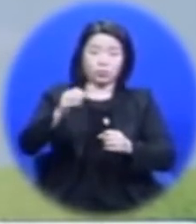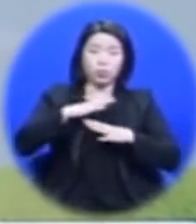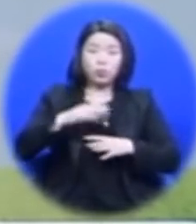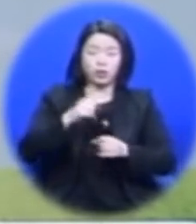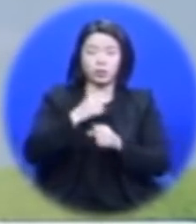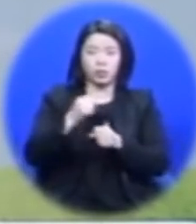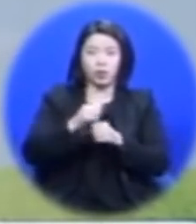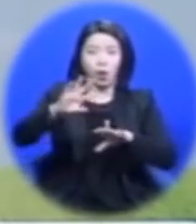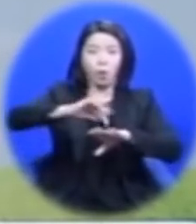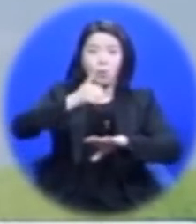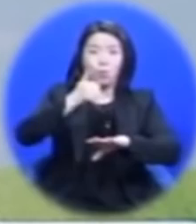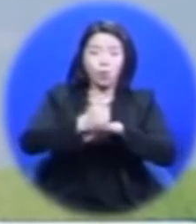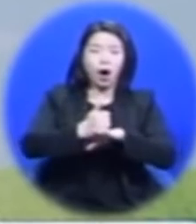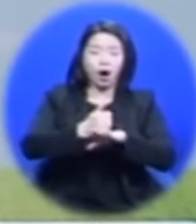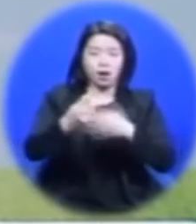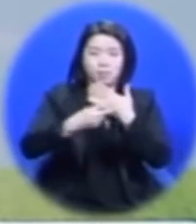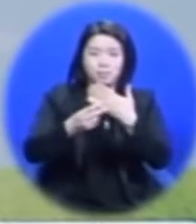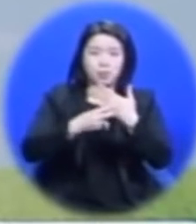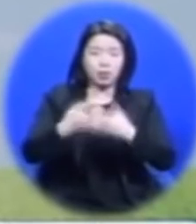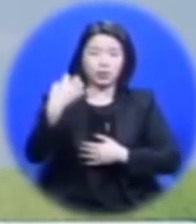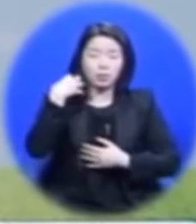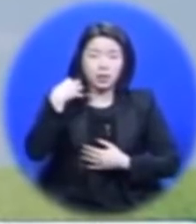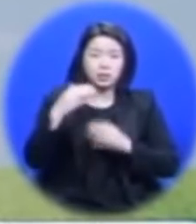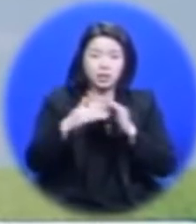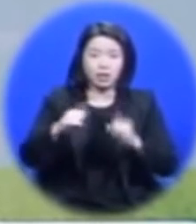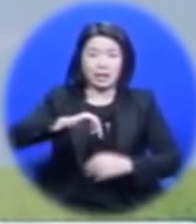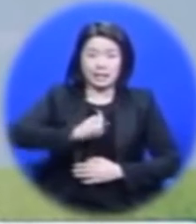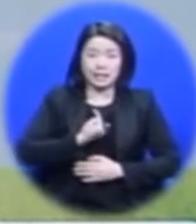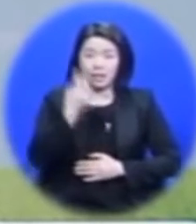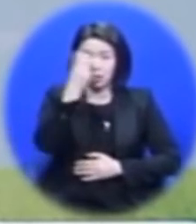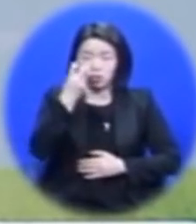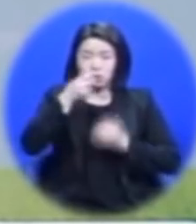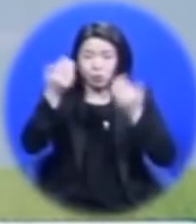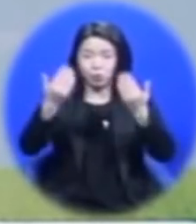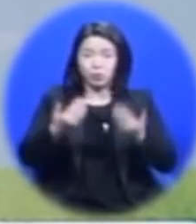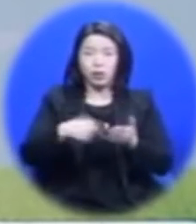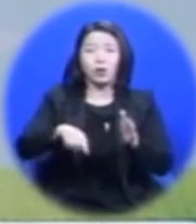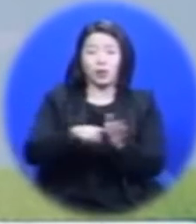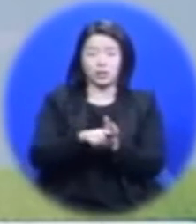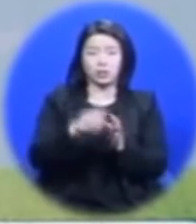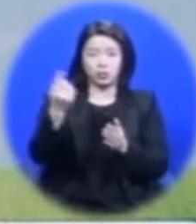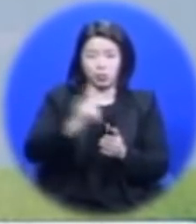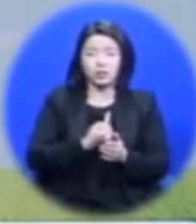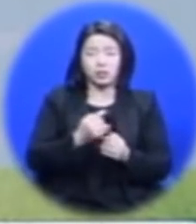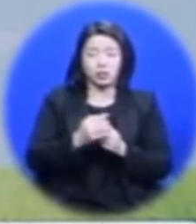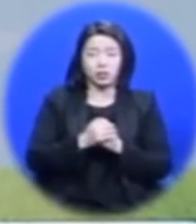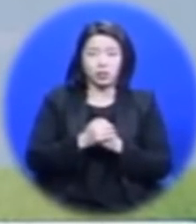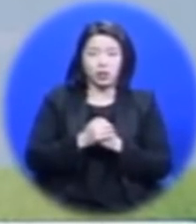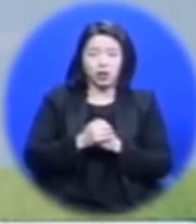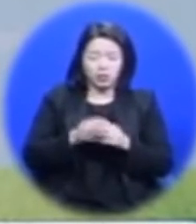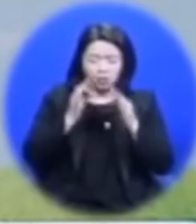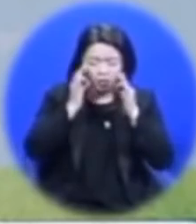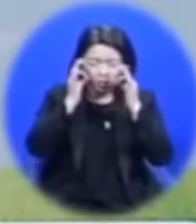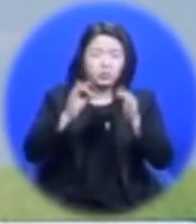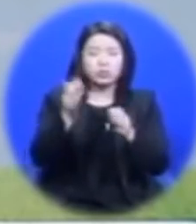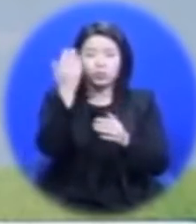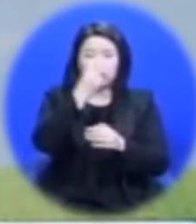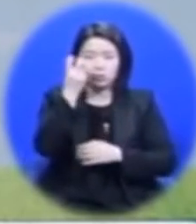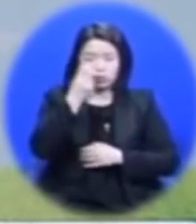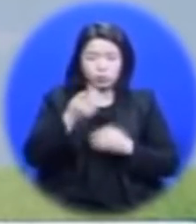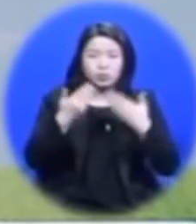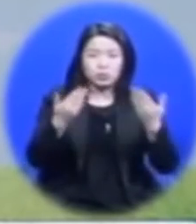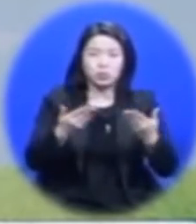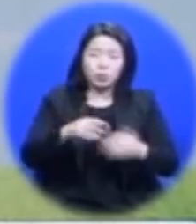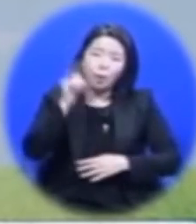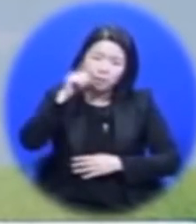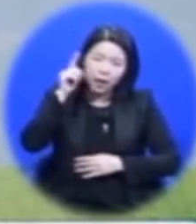주치의가 지금 백정인 자기를 치료하러 온 거예요. 정성껏 치료해주고 계속